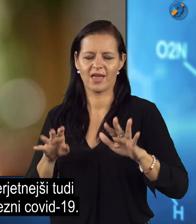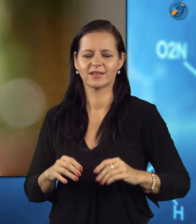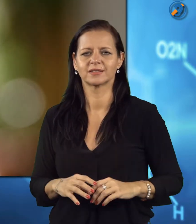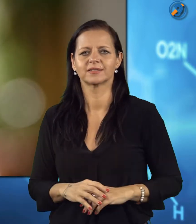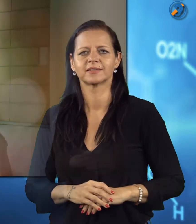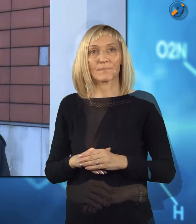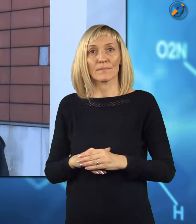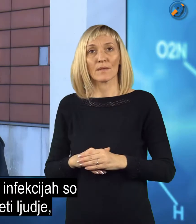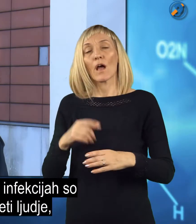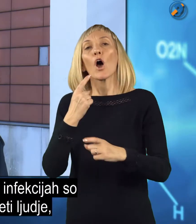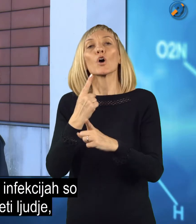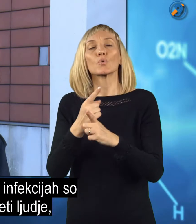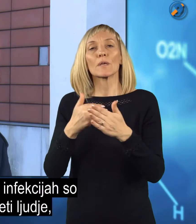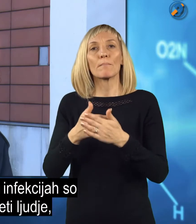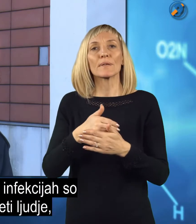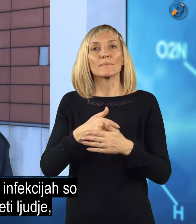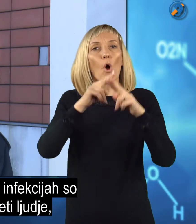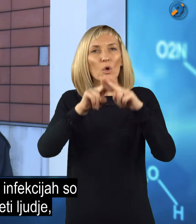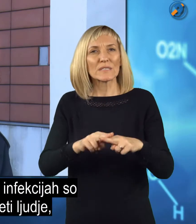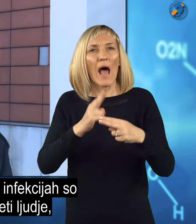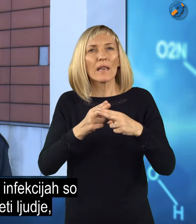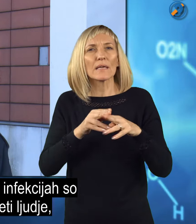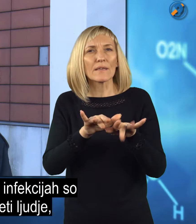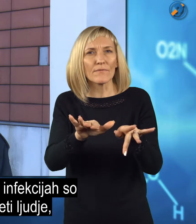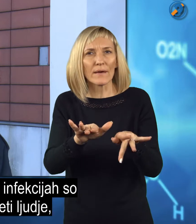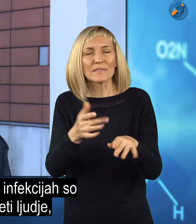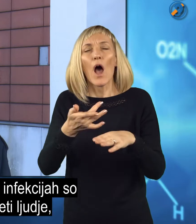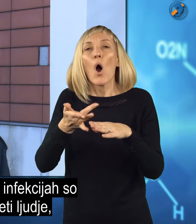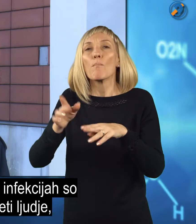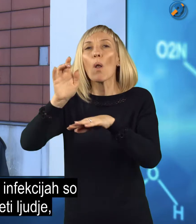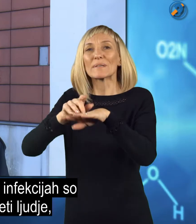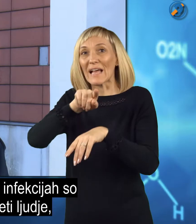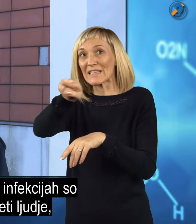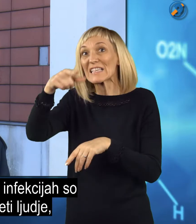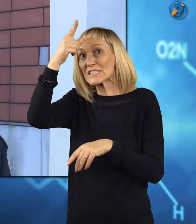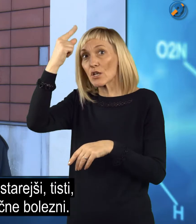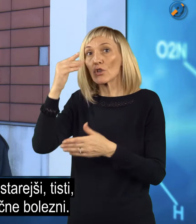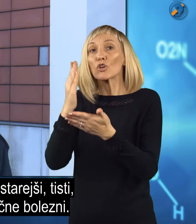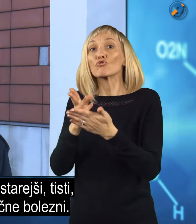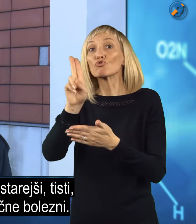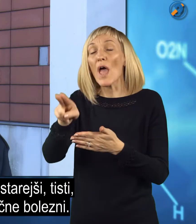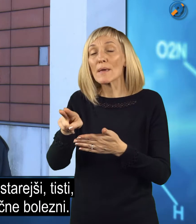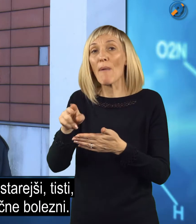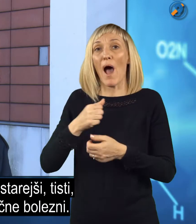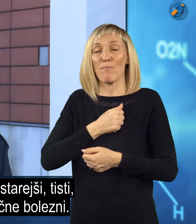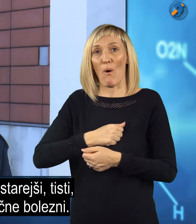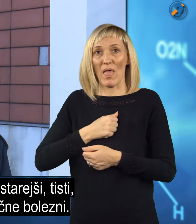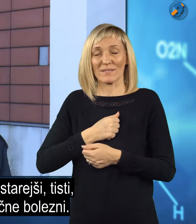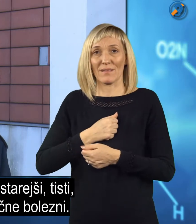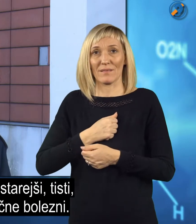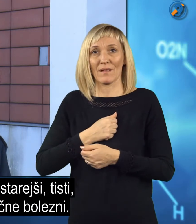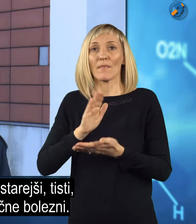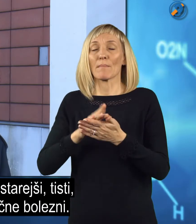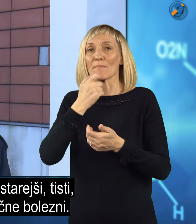COVID-19. Tudi pri ostalih infekcijah so bolj prizadeti ljudje, ki so že bolni,